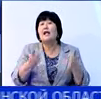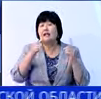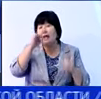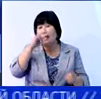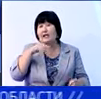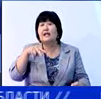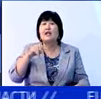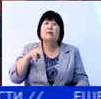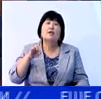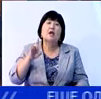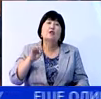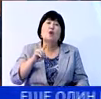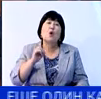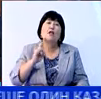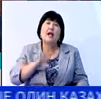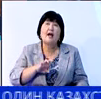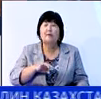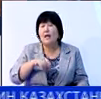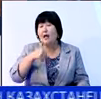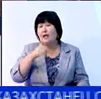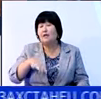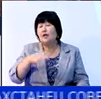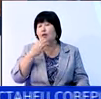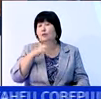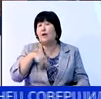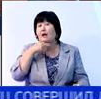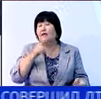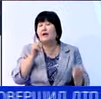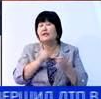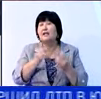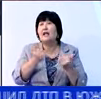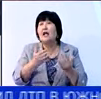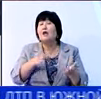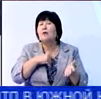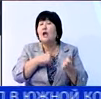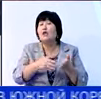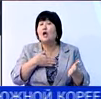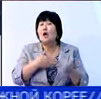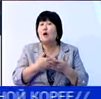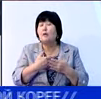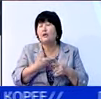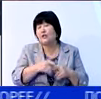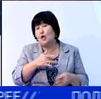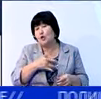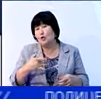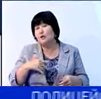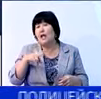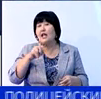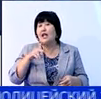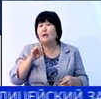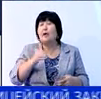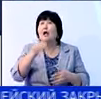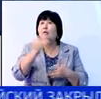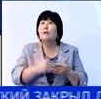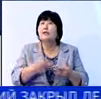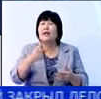Казли Прозория. Глава региона тепло приветствовал гостей. Особо был отмечен вклад в борьбу с туберкулезом и лепрой. Драбик Романа